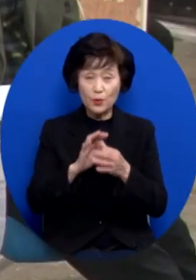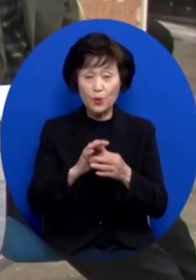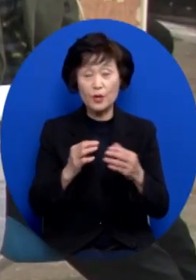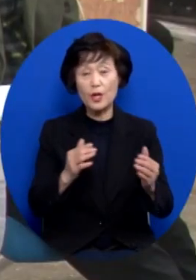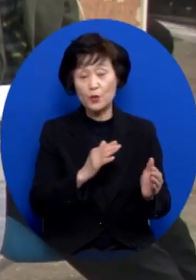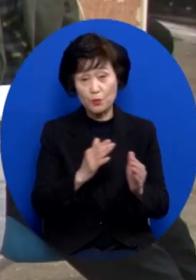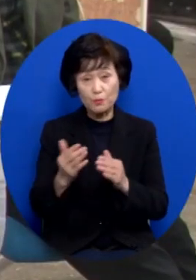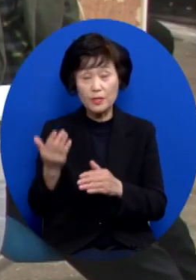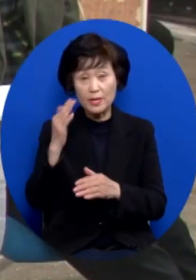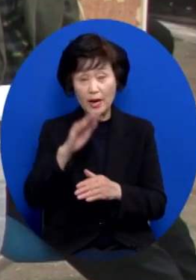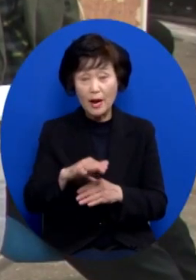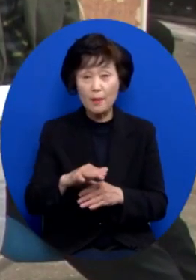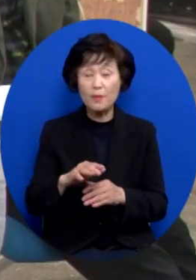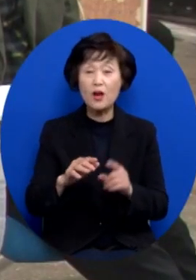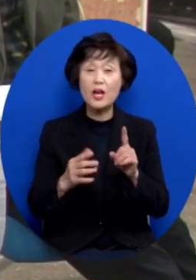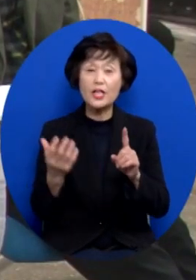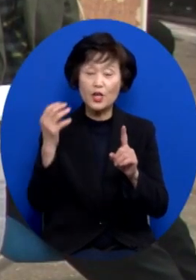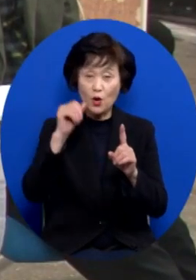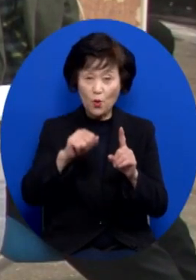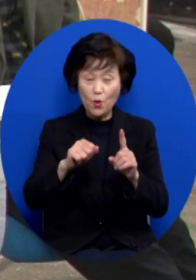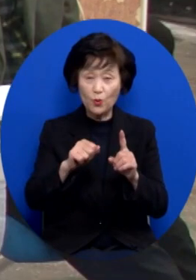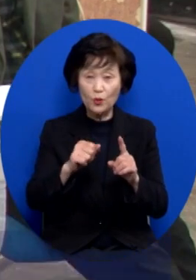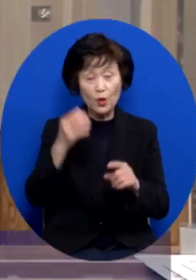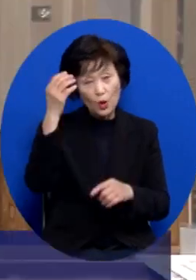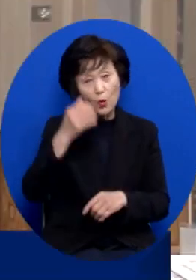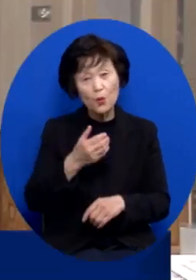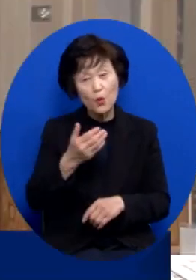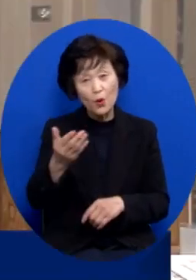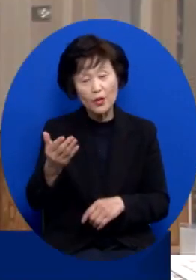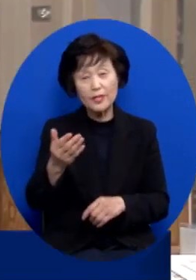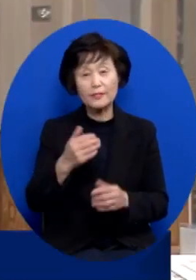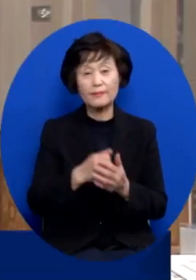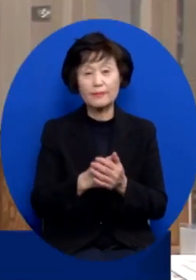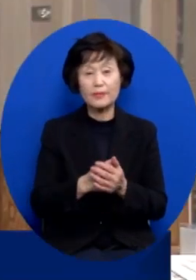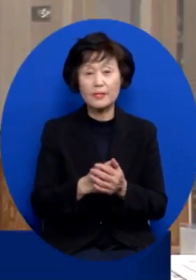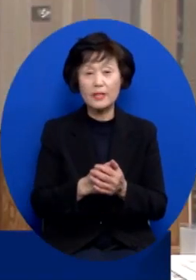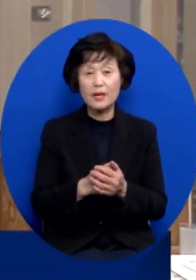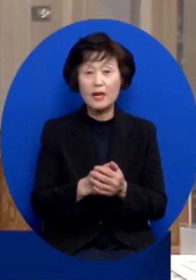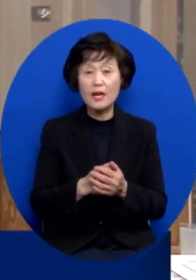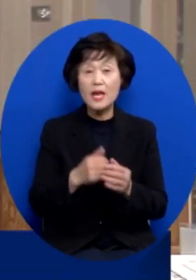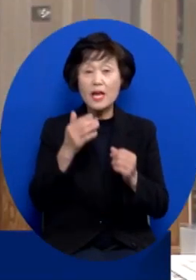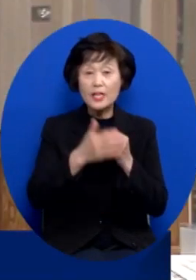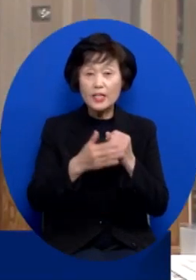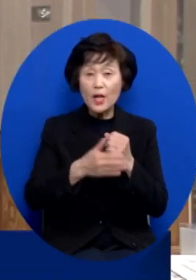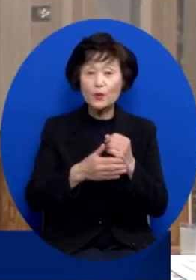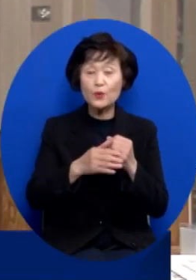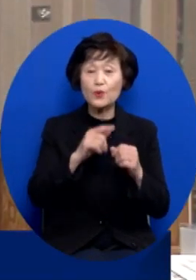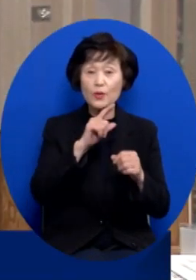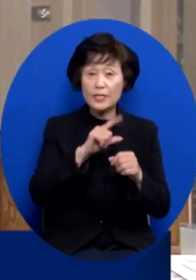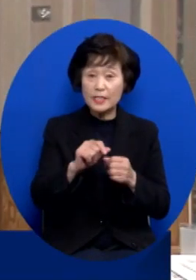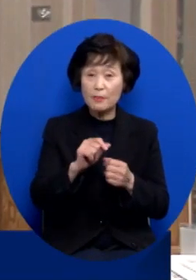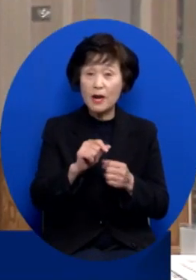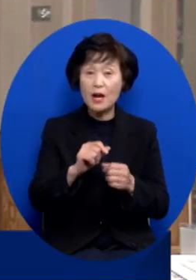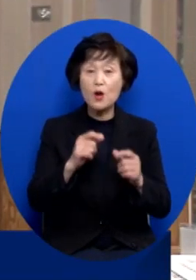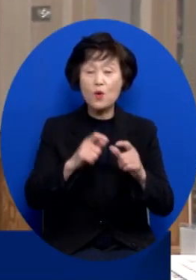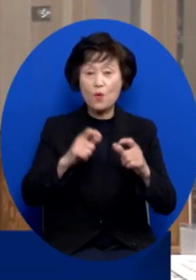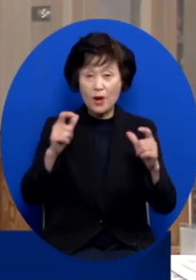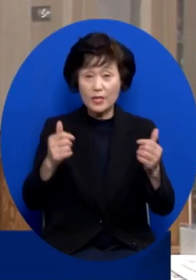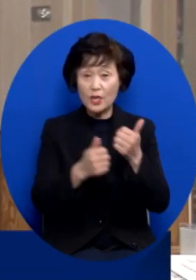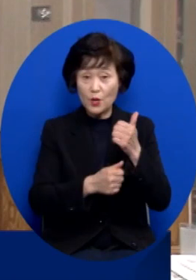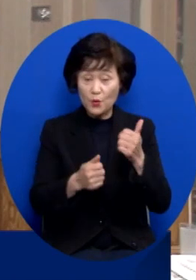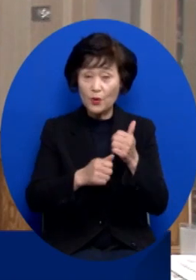봉산성결교회가 1억원을 후원했습니다 현재 우리 대구지방이 확장위원회도 기금과 또